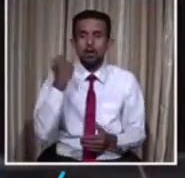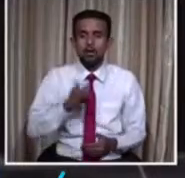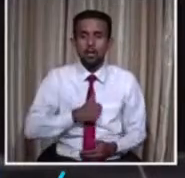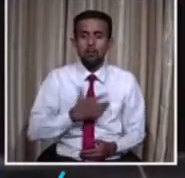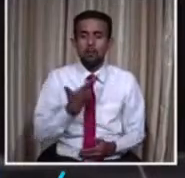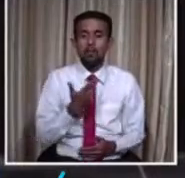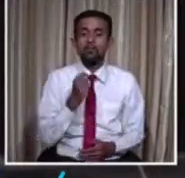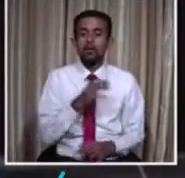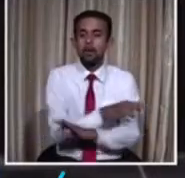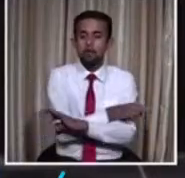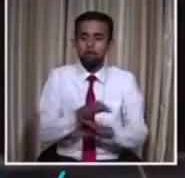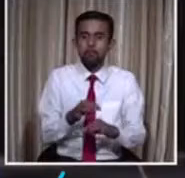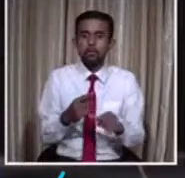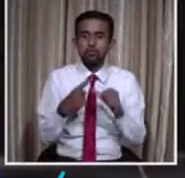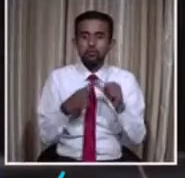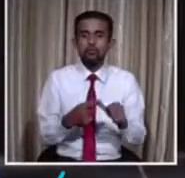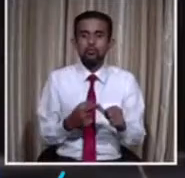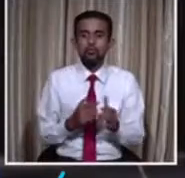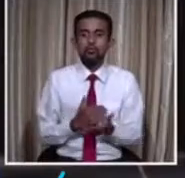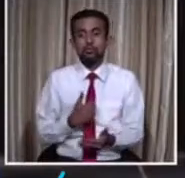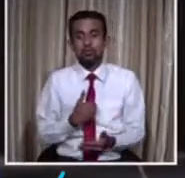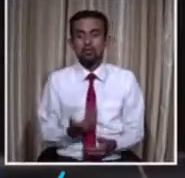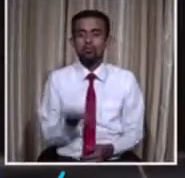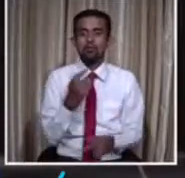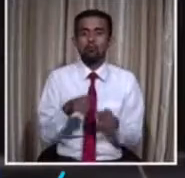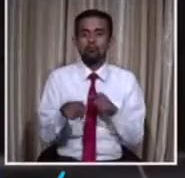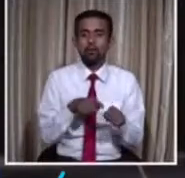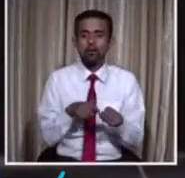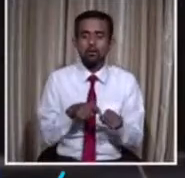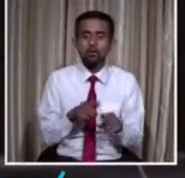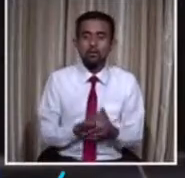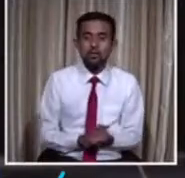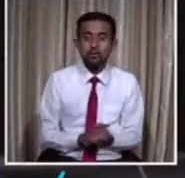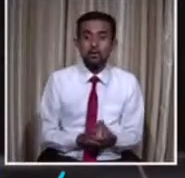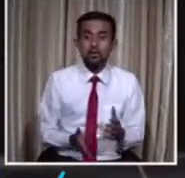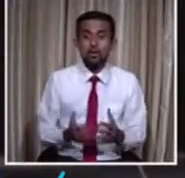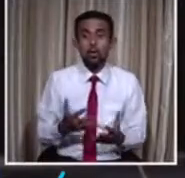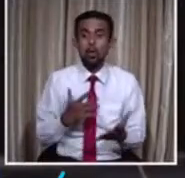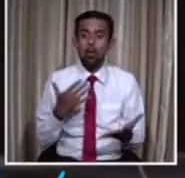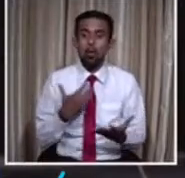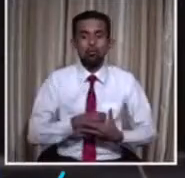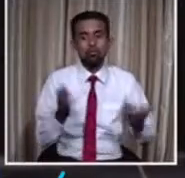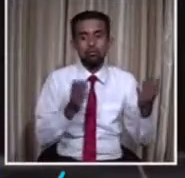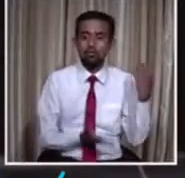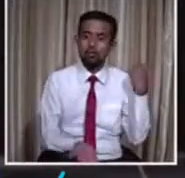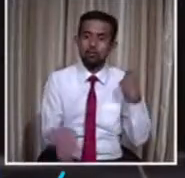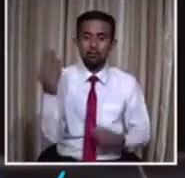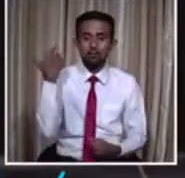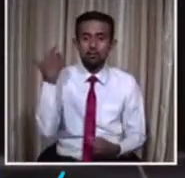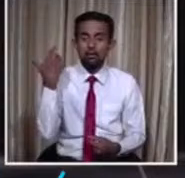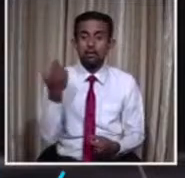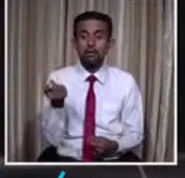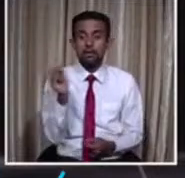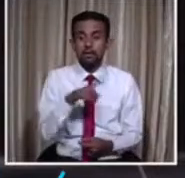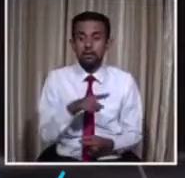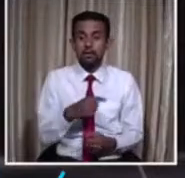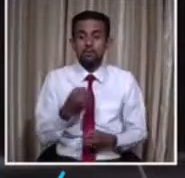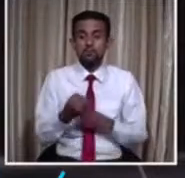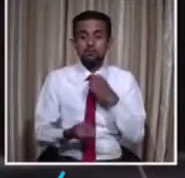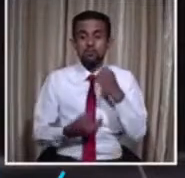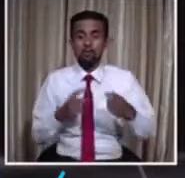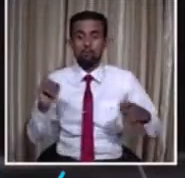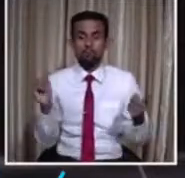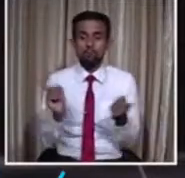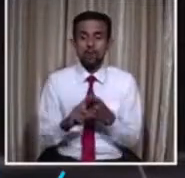ane plan ni kerja yang utte dina level handa. Yana ya ka korahat bunda kerja ni handa. Eh handa tamai, ar ini langkah prati percendat tuh.